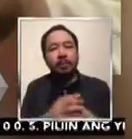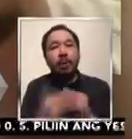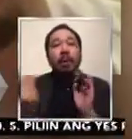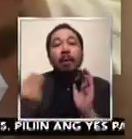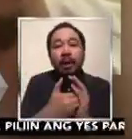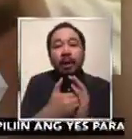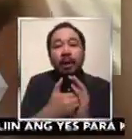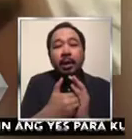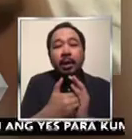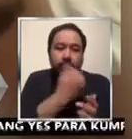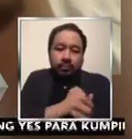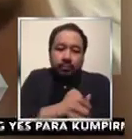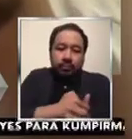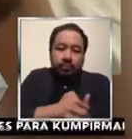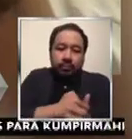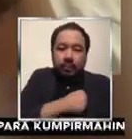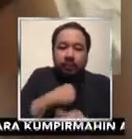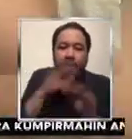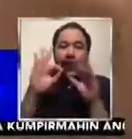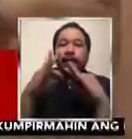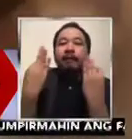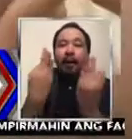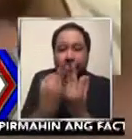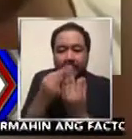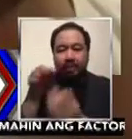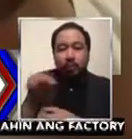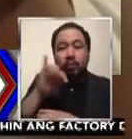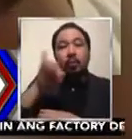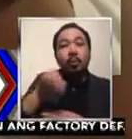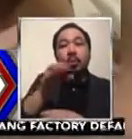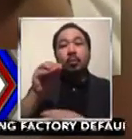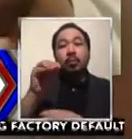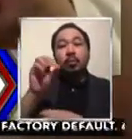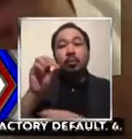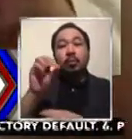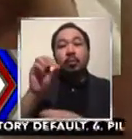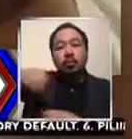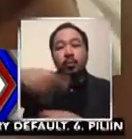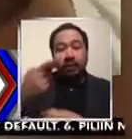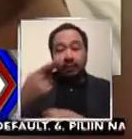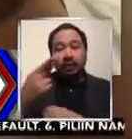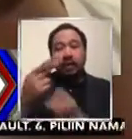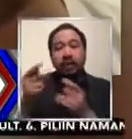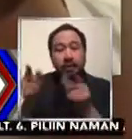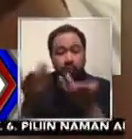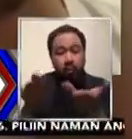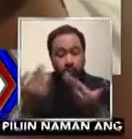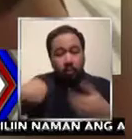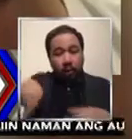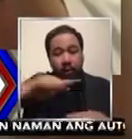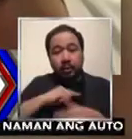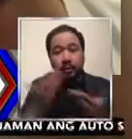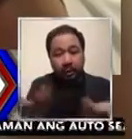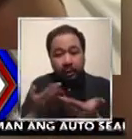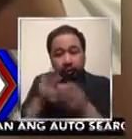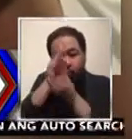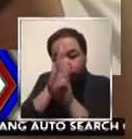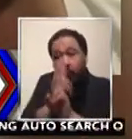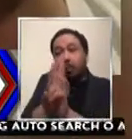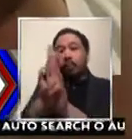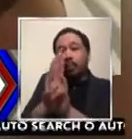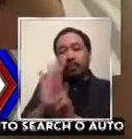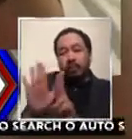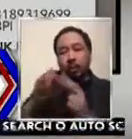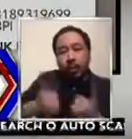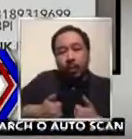pamilyang naulila ni Kuya Joseph. Nandito po kami ngayon to honor his life at lahat ng mga na-contribute